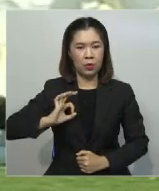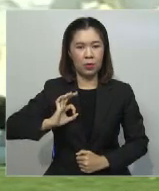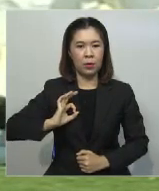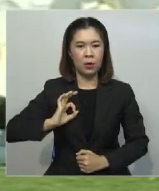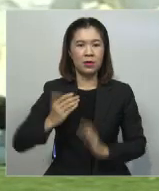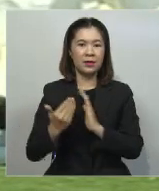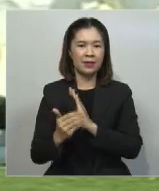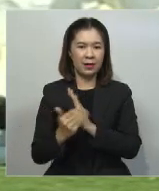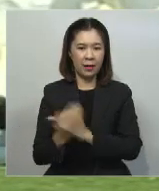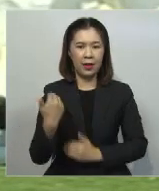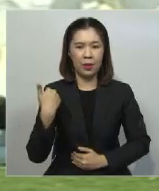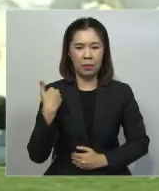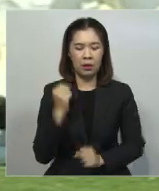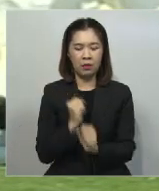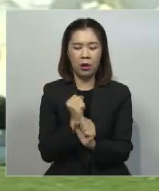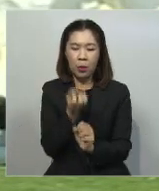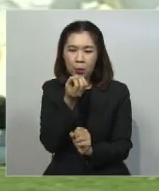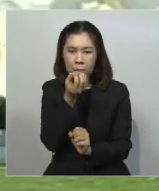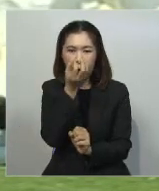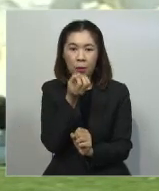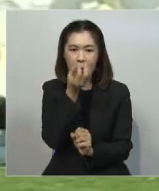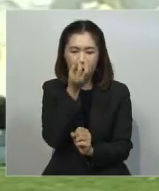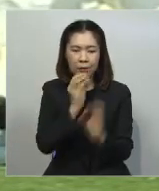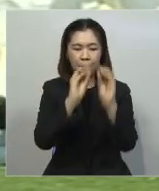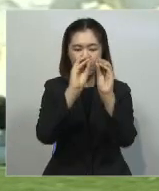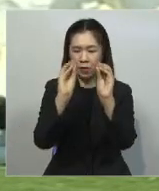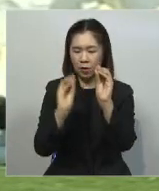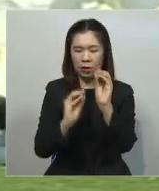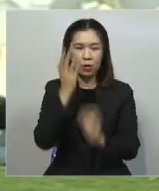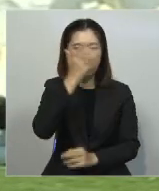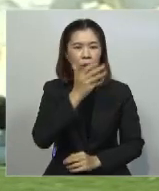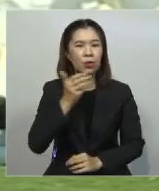ก็ได้มีการประดับตกแต่งดอกไม้อย่างสวยงามและเรียบง่ายสมเกียรติของหลวงพ่อคูณค่ะ